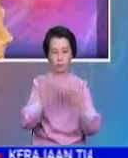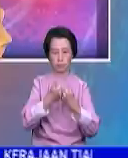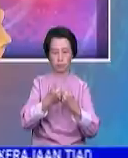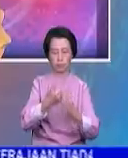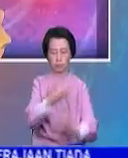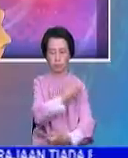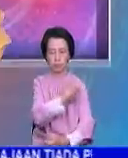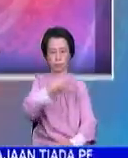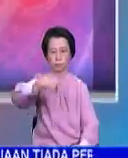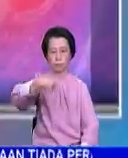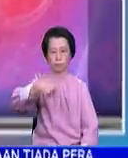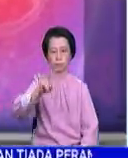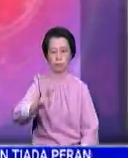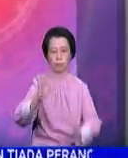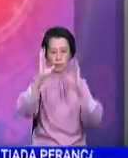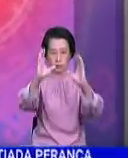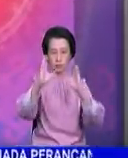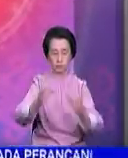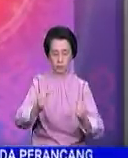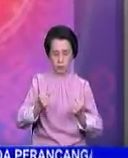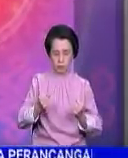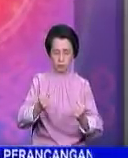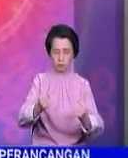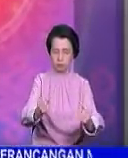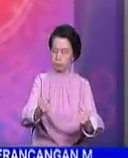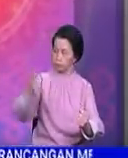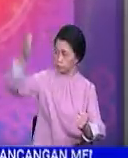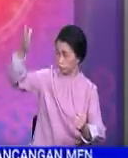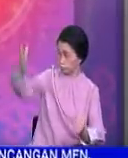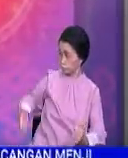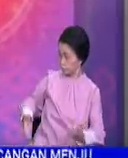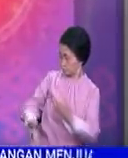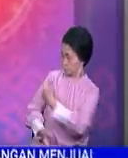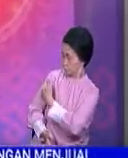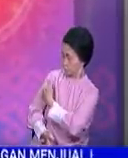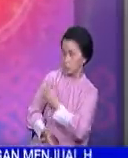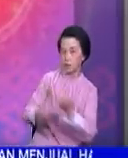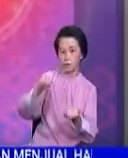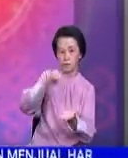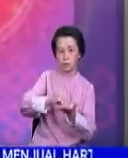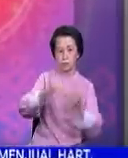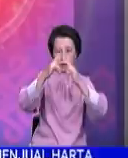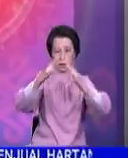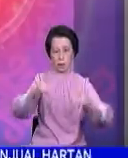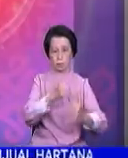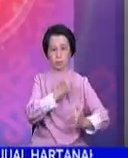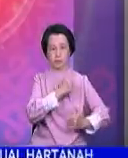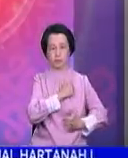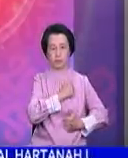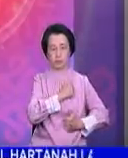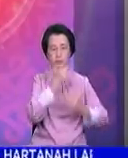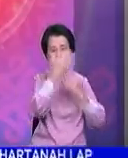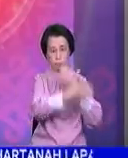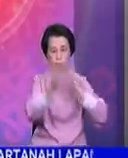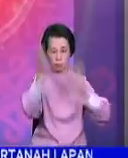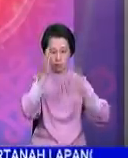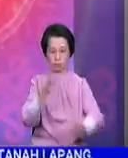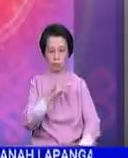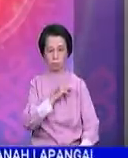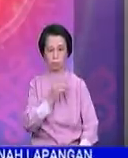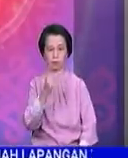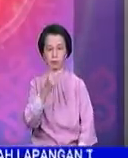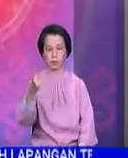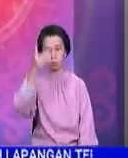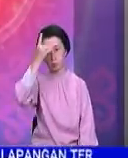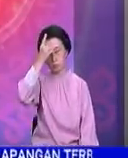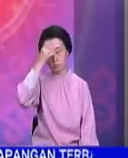vaksin PPV secara pandu lalu akan diwujudkan di kamp-kamp tentera di seluruh negara. Menteri Kanan Pertahanan Datuk